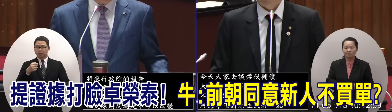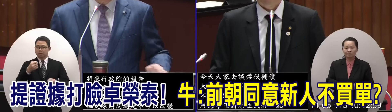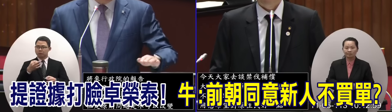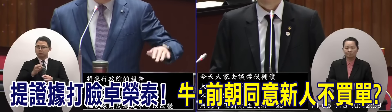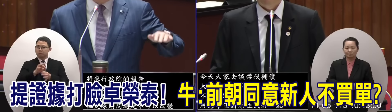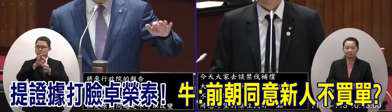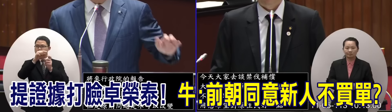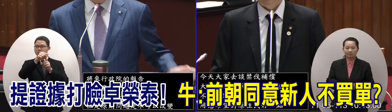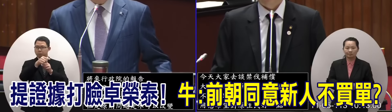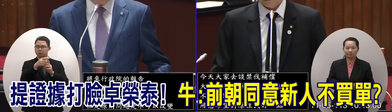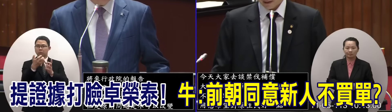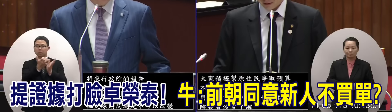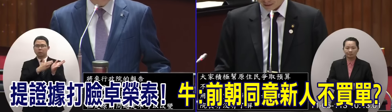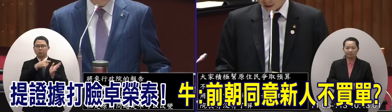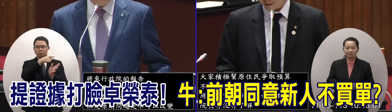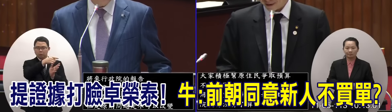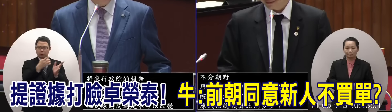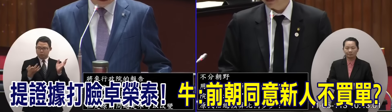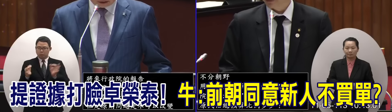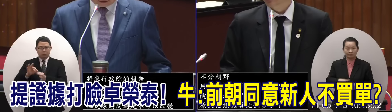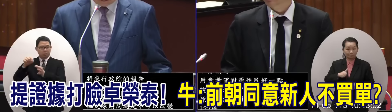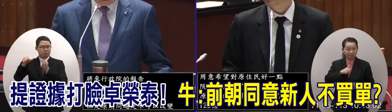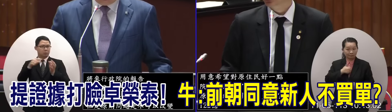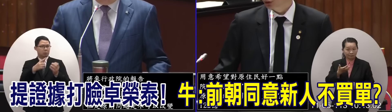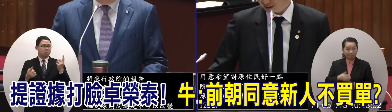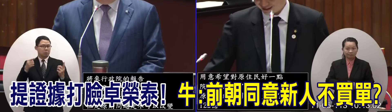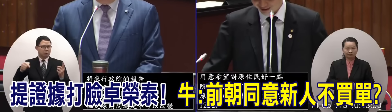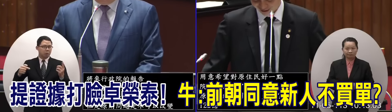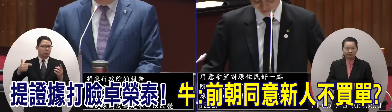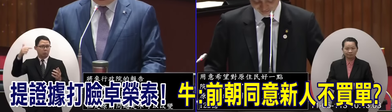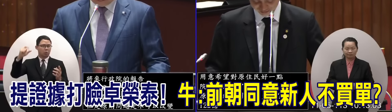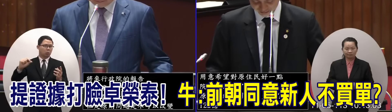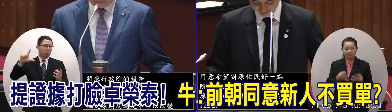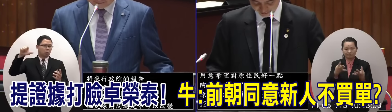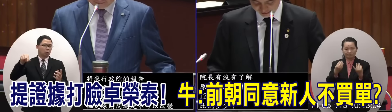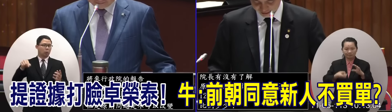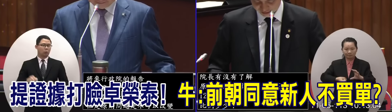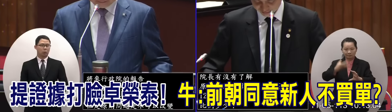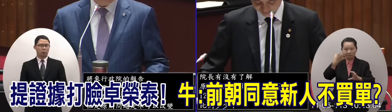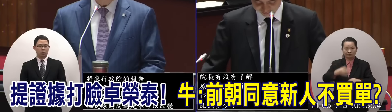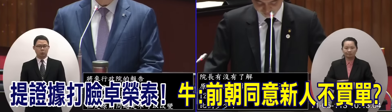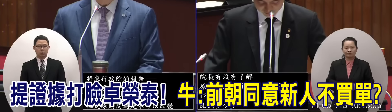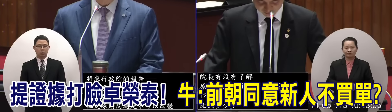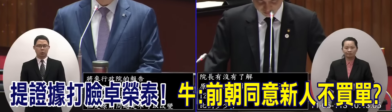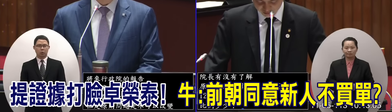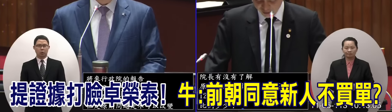是比整个预算增加的比例高哦。 真的吗？来，数字在这里哈、哦。这个